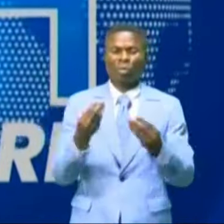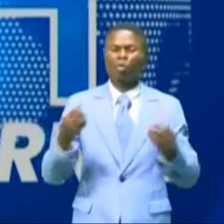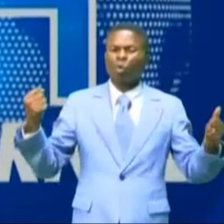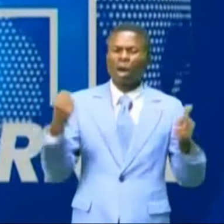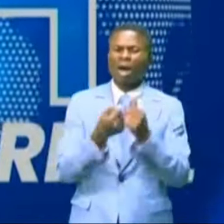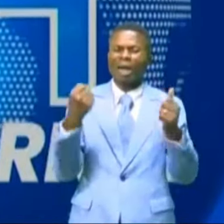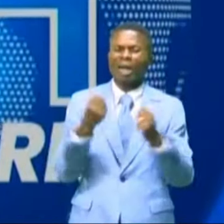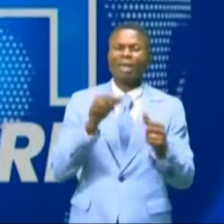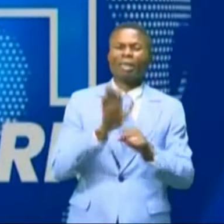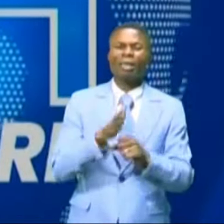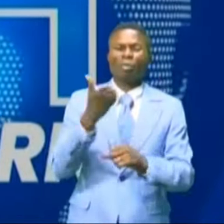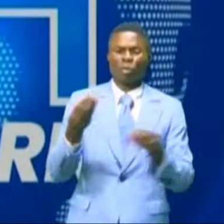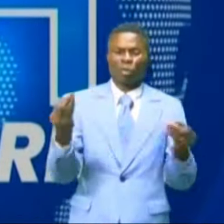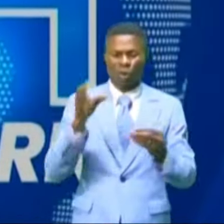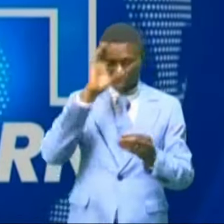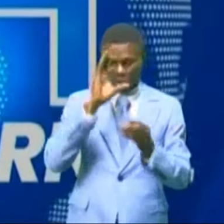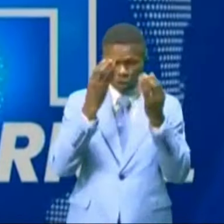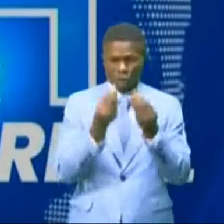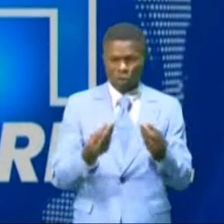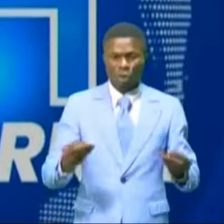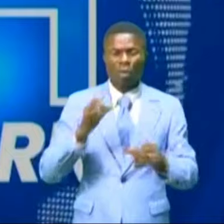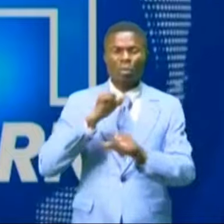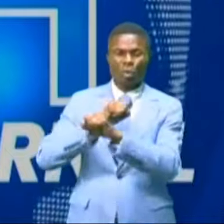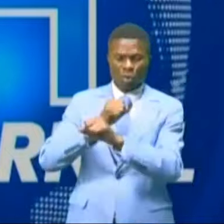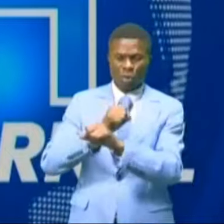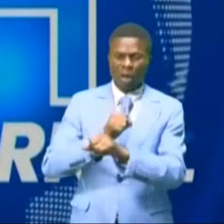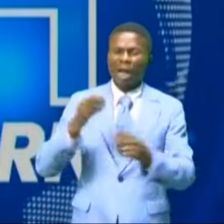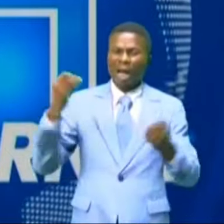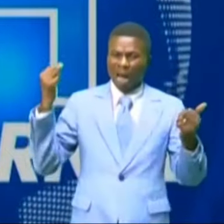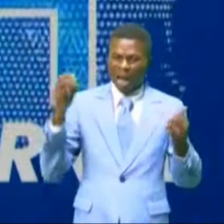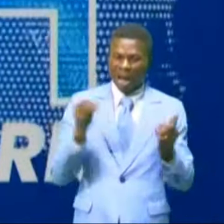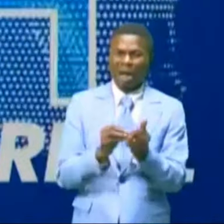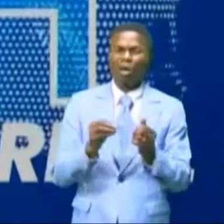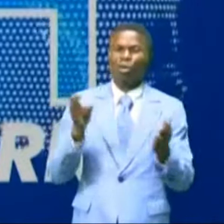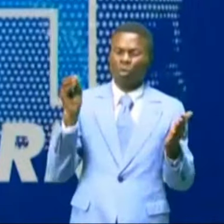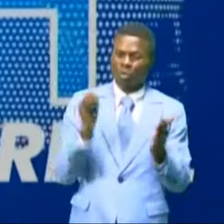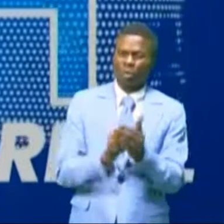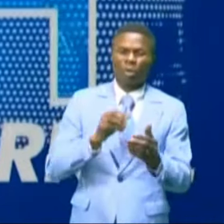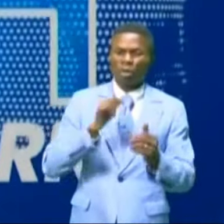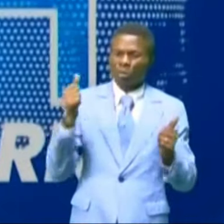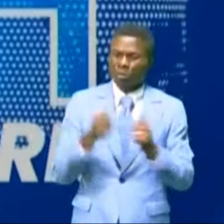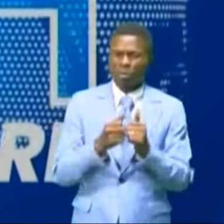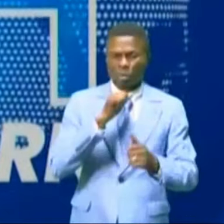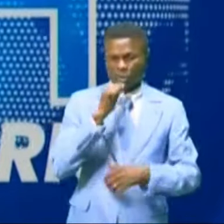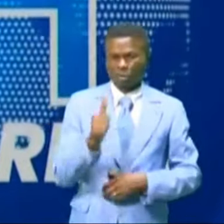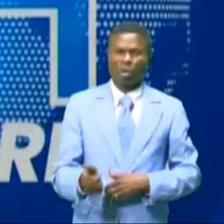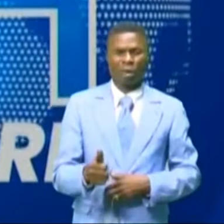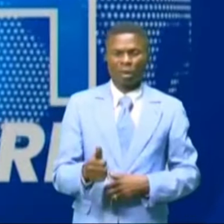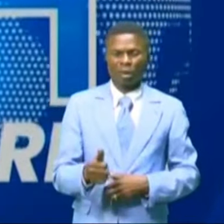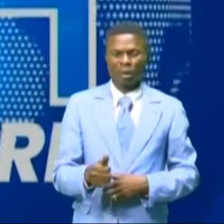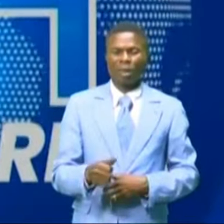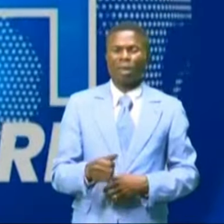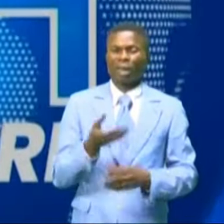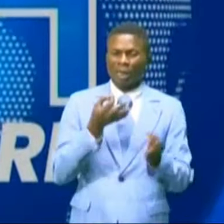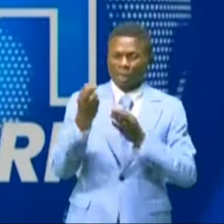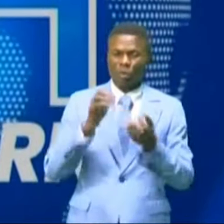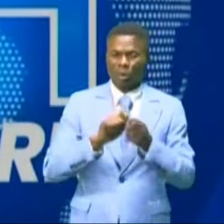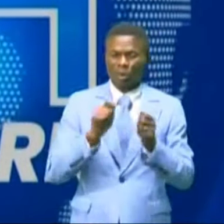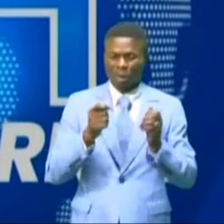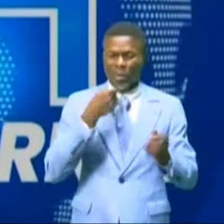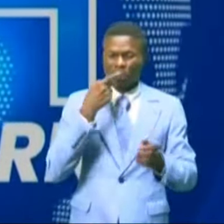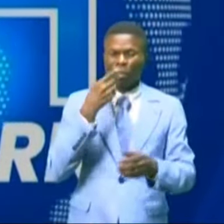mesures urgentes à prendre pour renforcer la sécurité routière. Joséphine Yondo et José Dimonekene